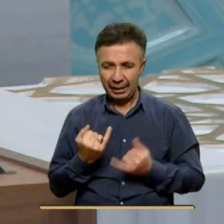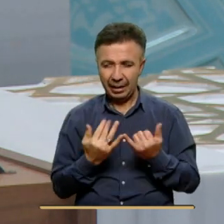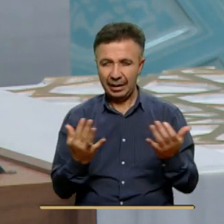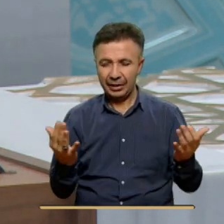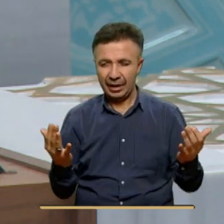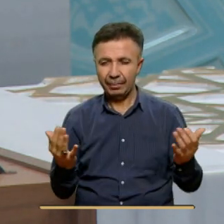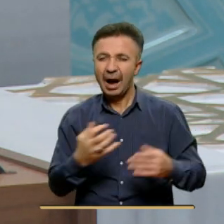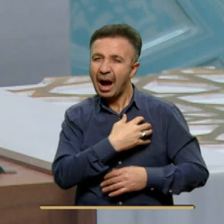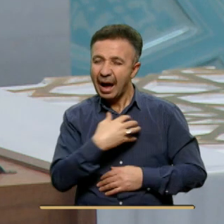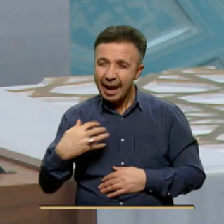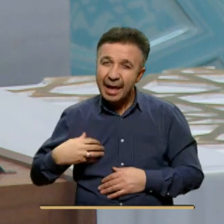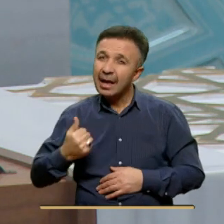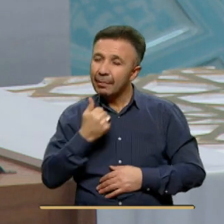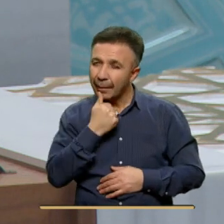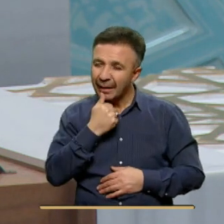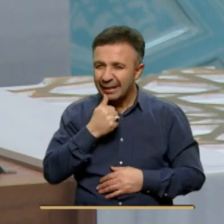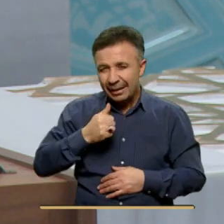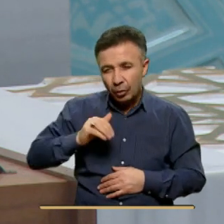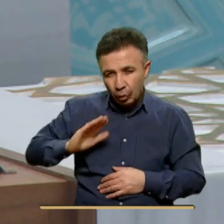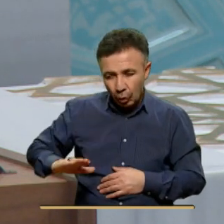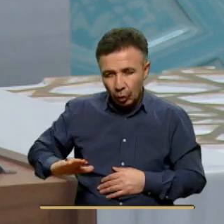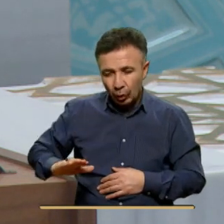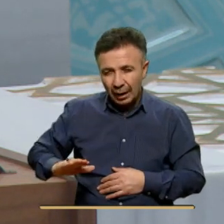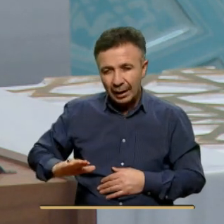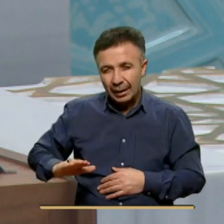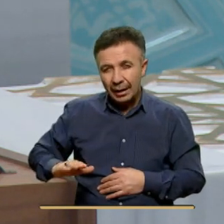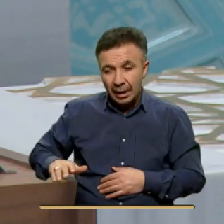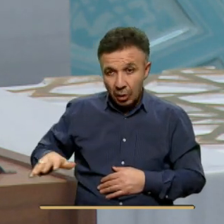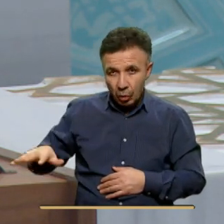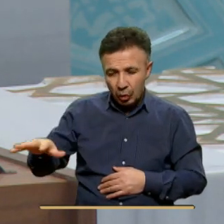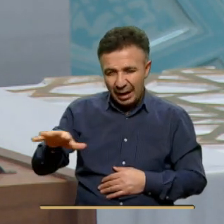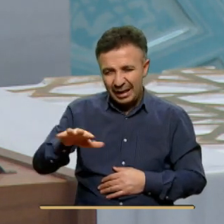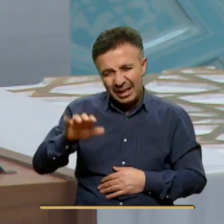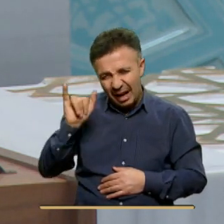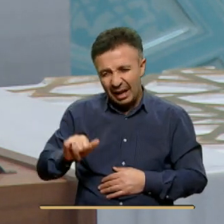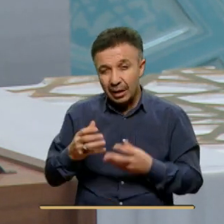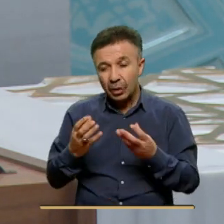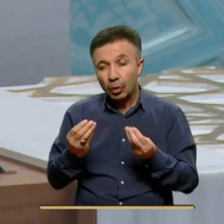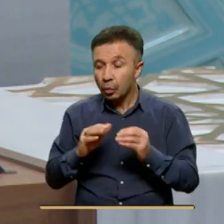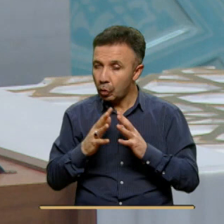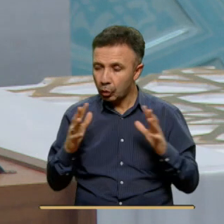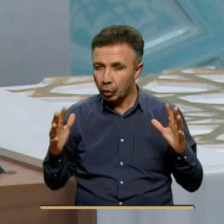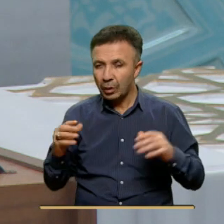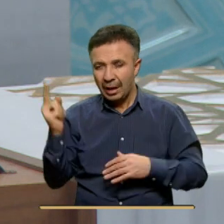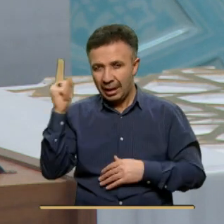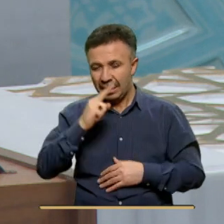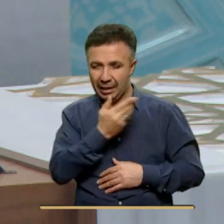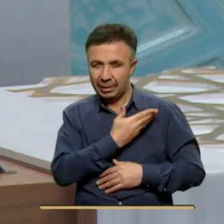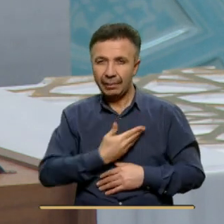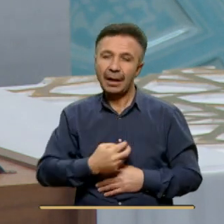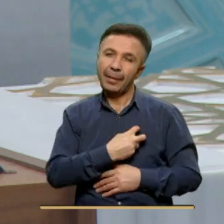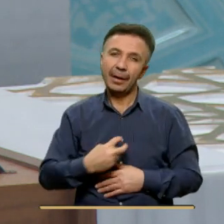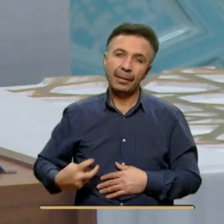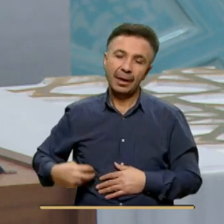babanın evladın üzerindeki hakkı çok büyüktür. Nitekim sevgili Peygamberimiz